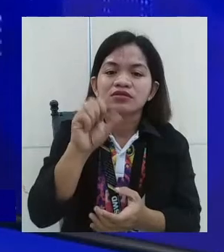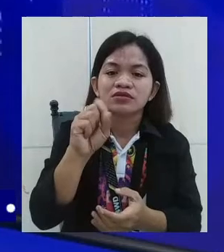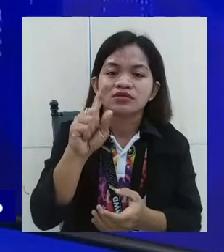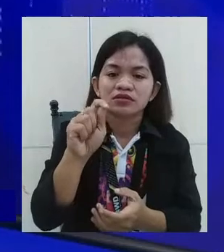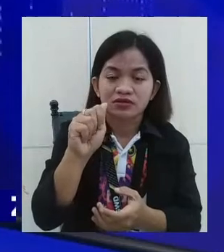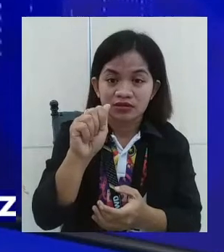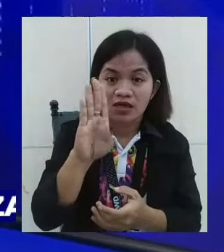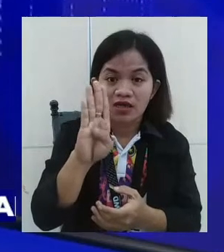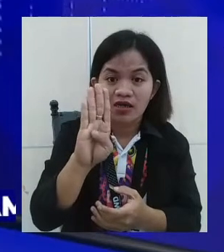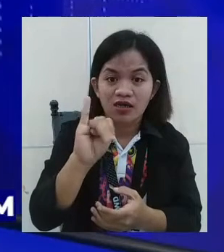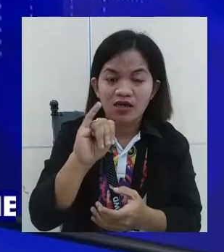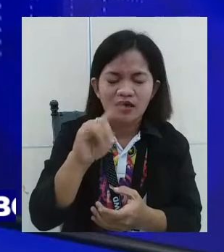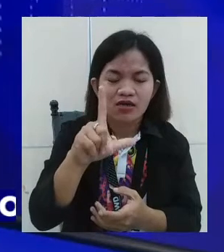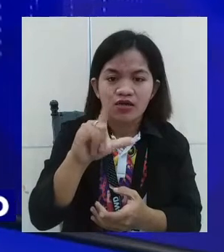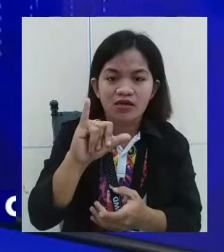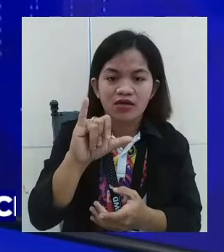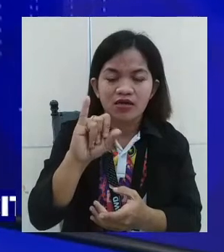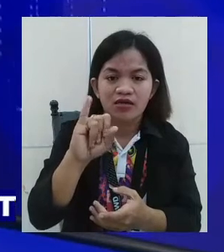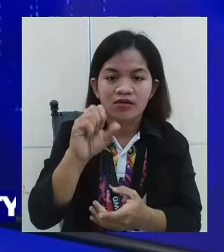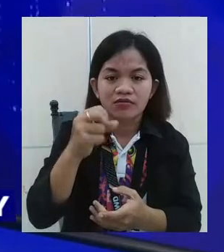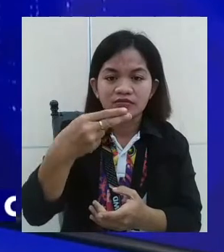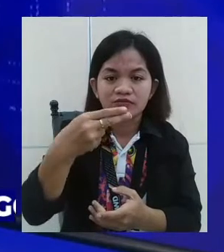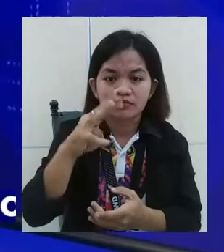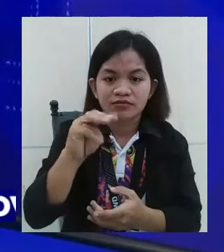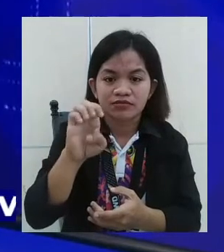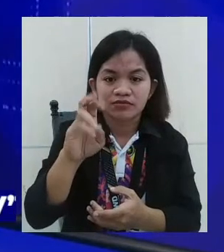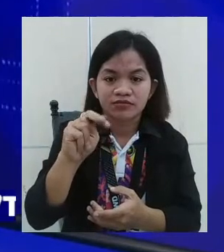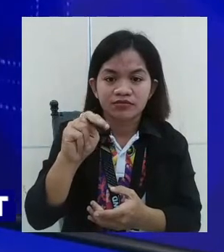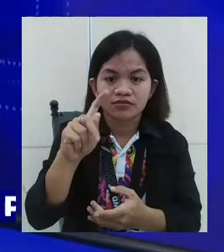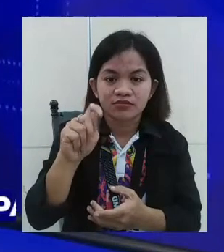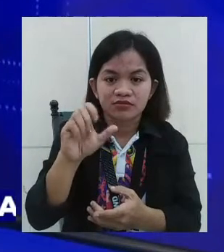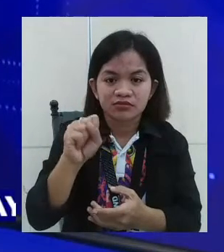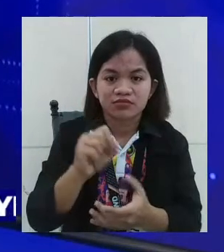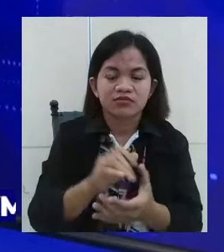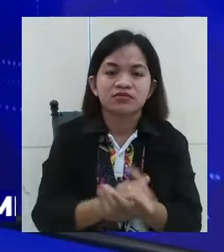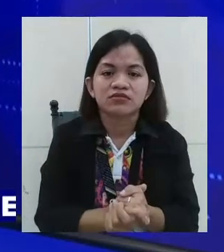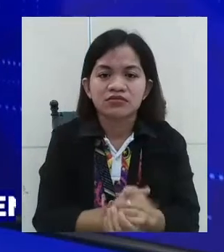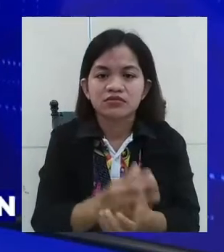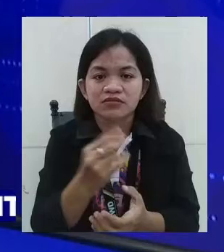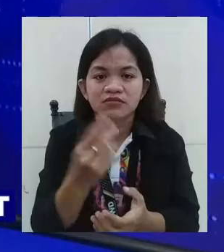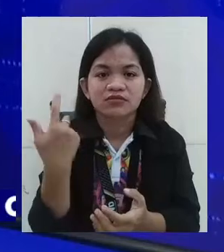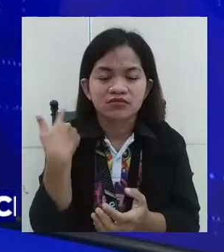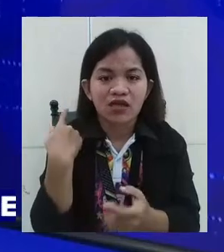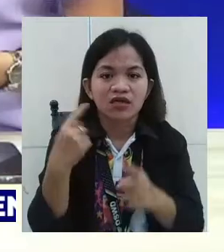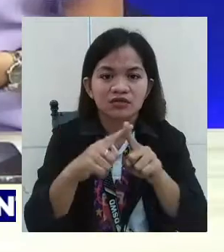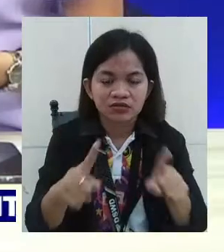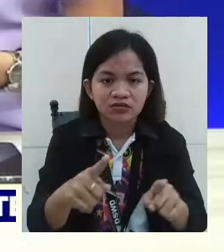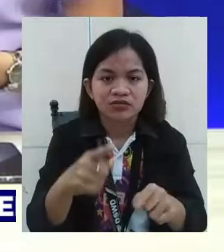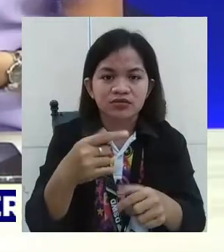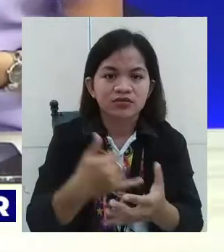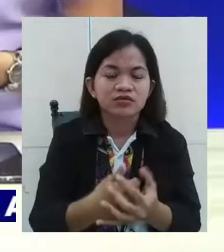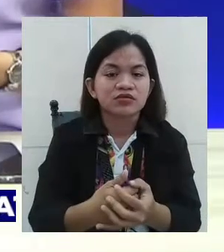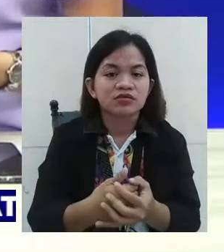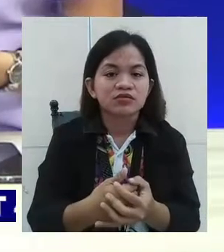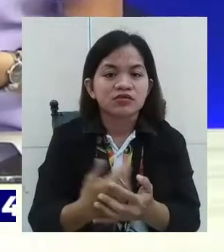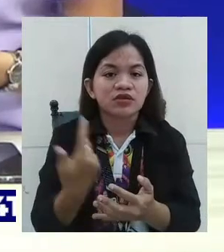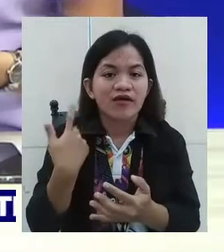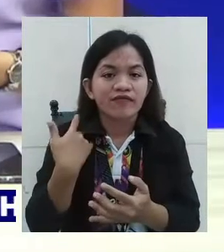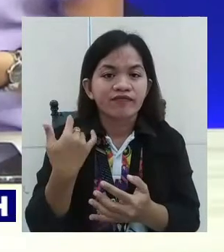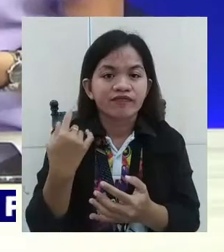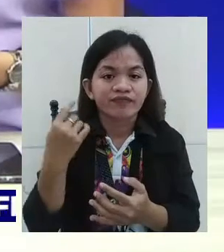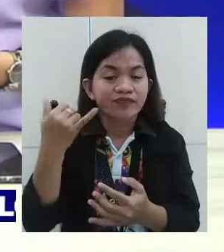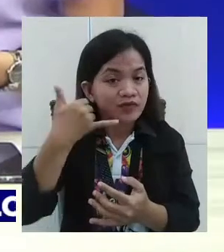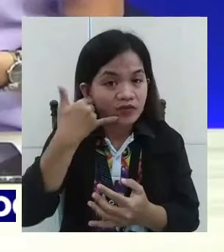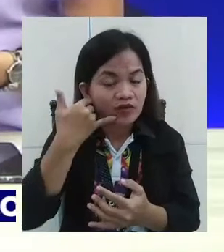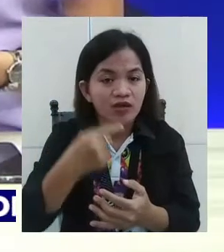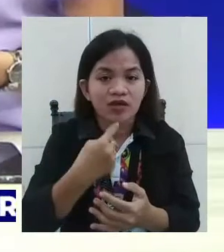ang hamon dyan yung rentals naman noon. In fact, I even received a call because mamay, I am also the president of